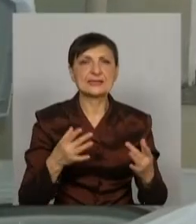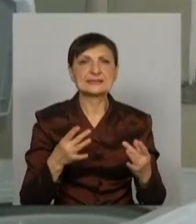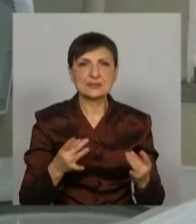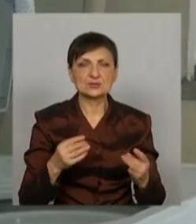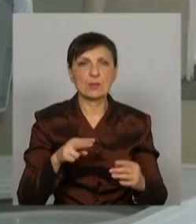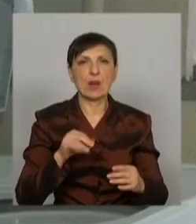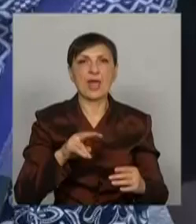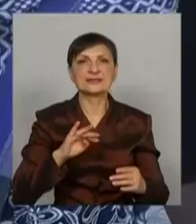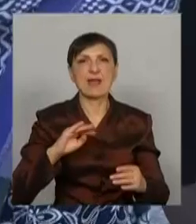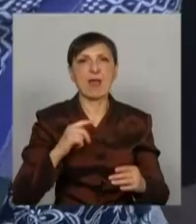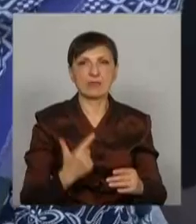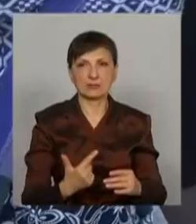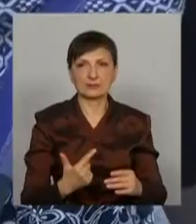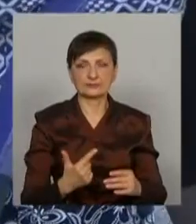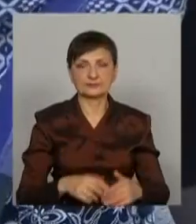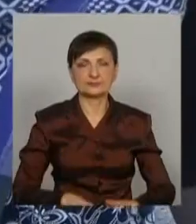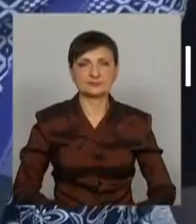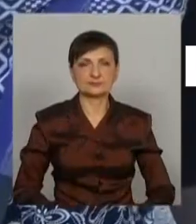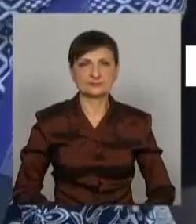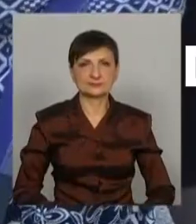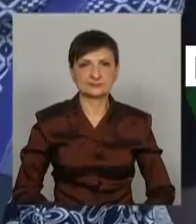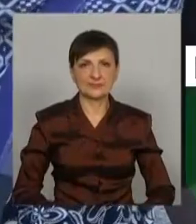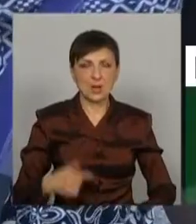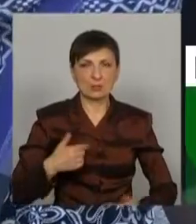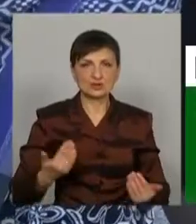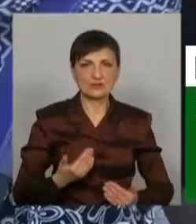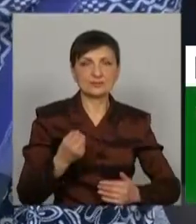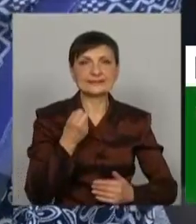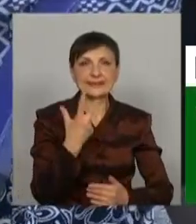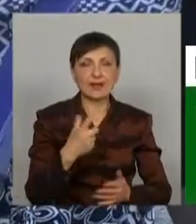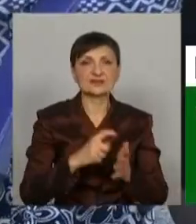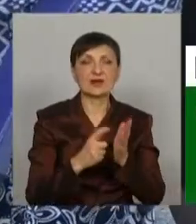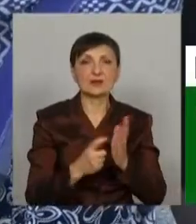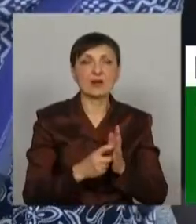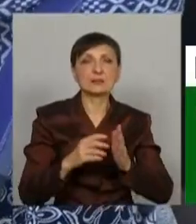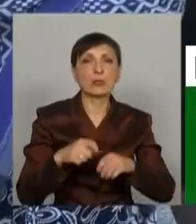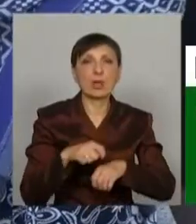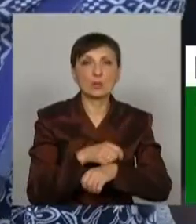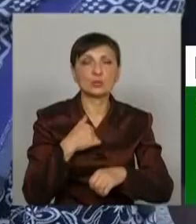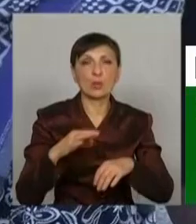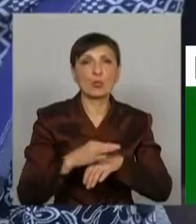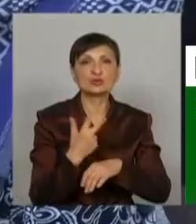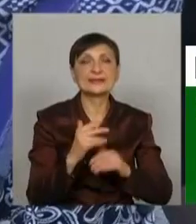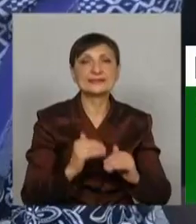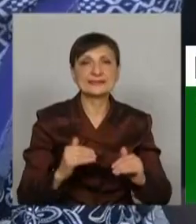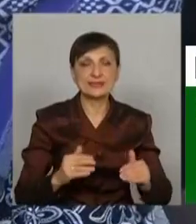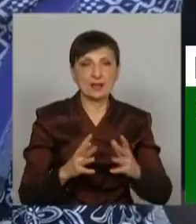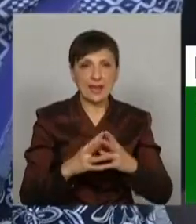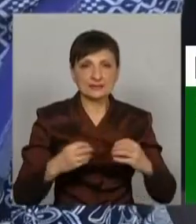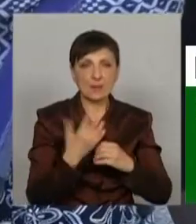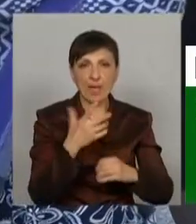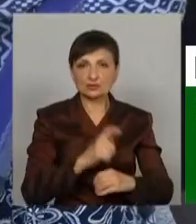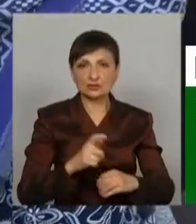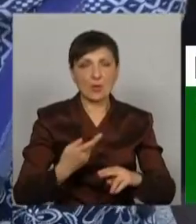плесень под обоями он хватает метр литрами мы живем в 13 квадратных метрах у нас мужем трое детей для семьи из пяти человек